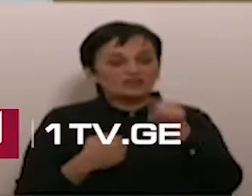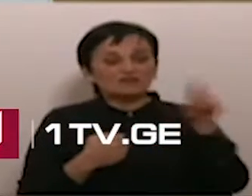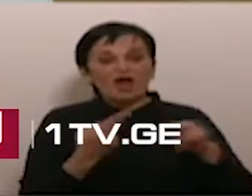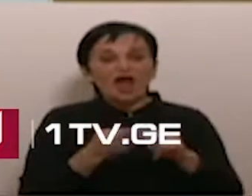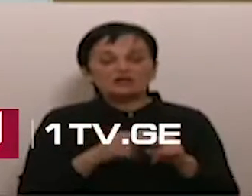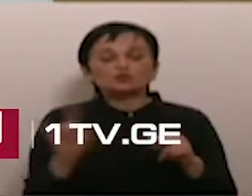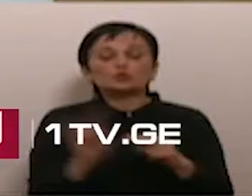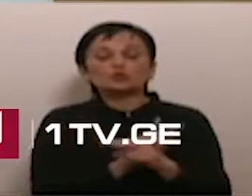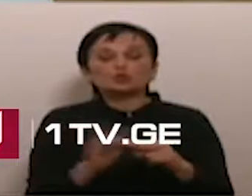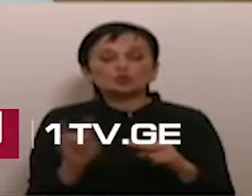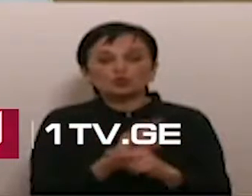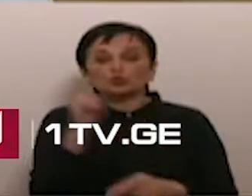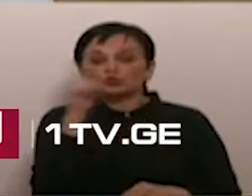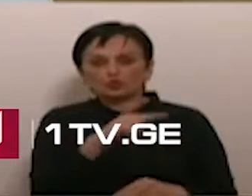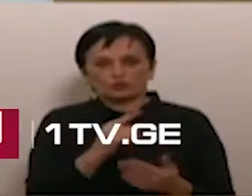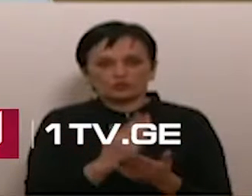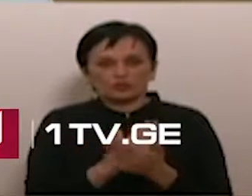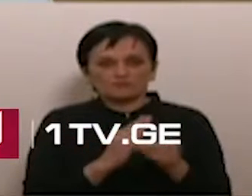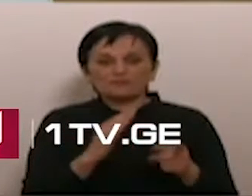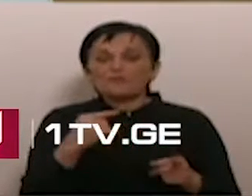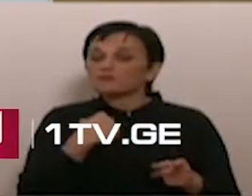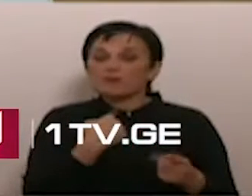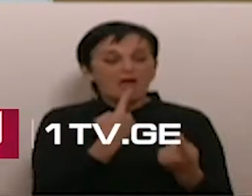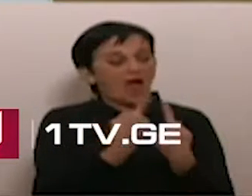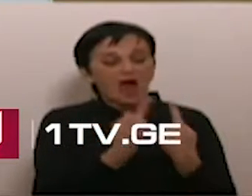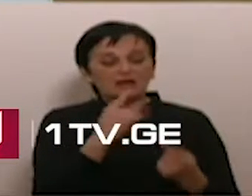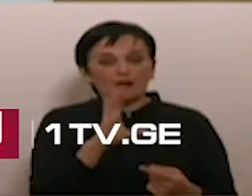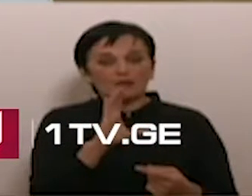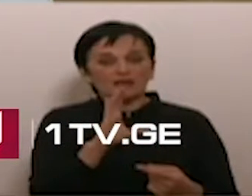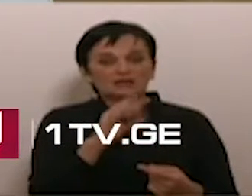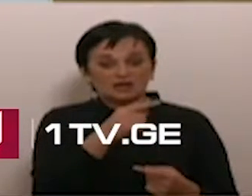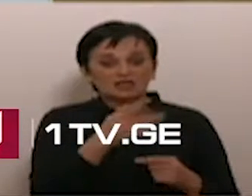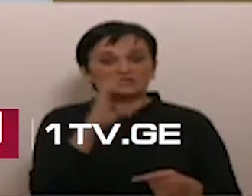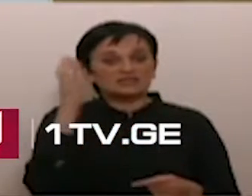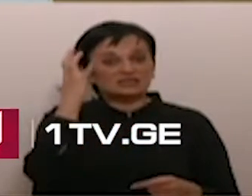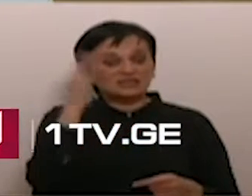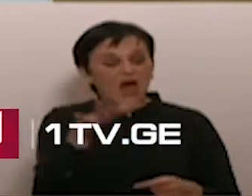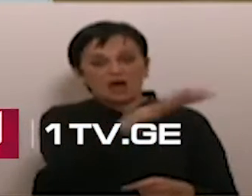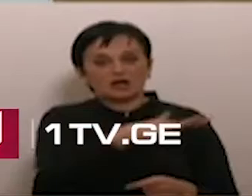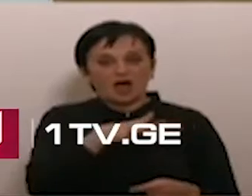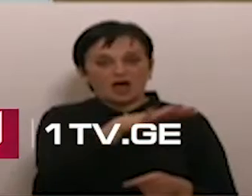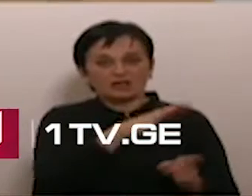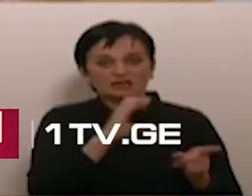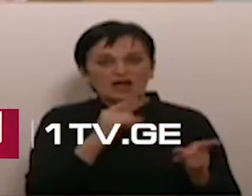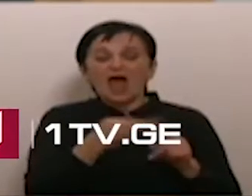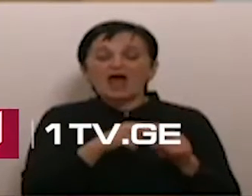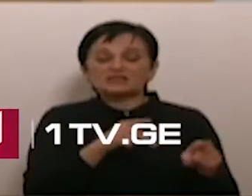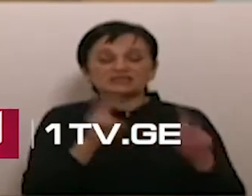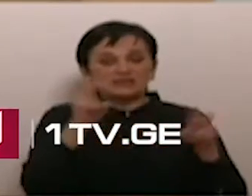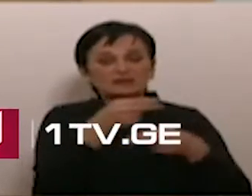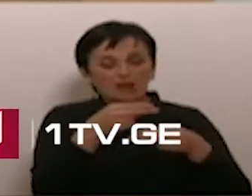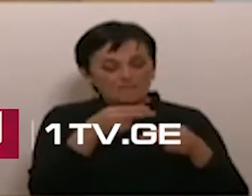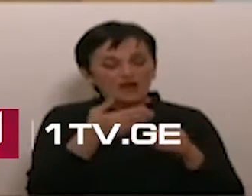ეს. თხვილია ეს. საგარეჯოზე არ გელაპარაკებით, მე ხა თქვენ რაზეც გელაპარაკებით? ნუ გადაგავთ სადღაც თემები, ეგ ცალკე თემაა და მაგაზე